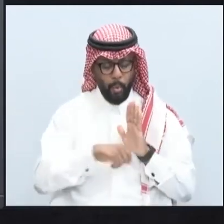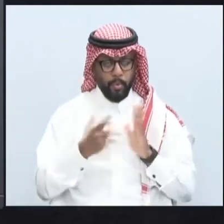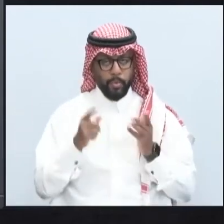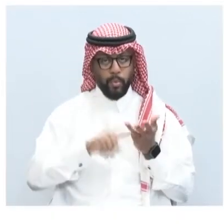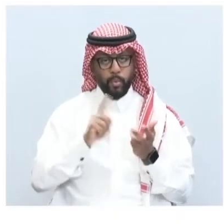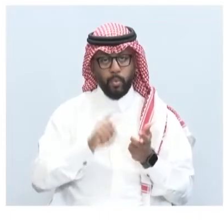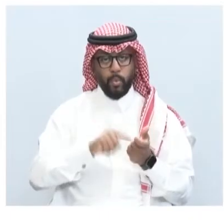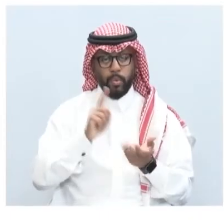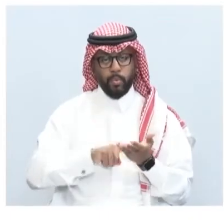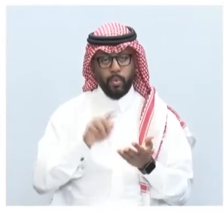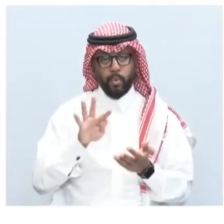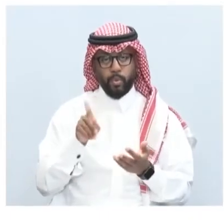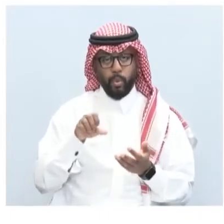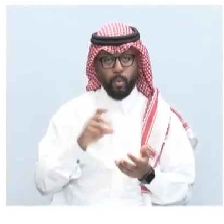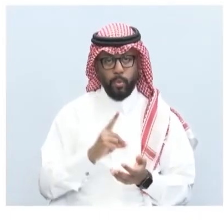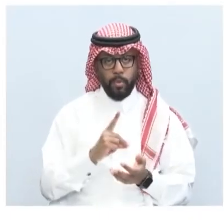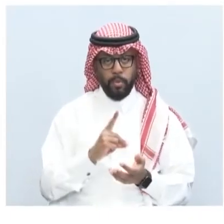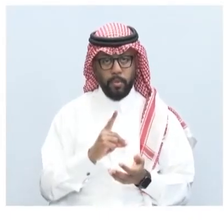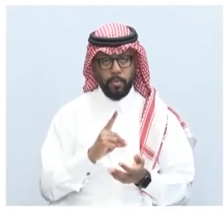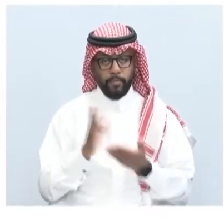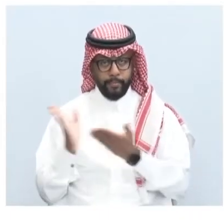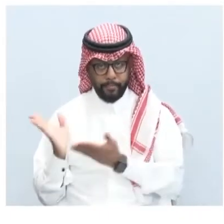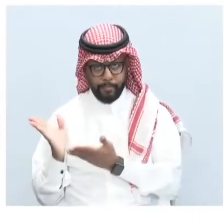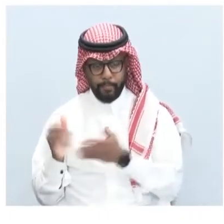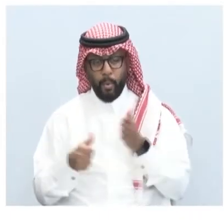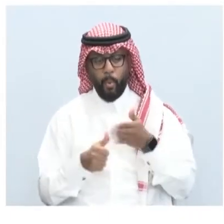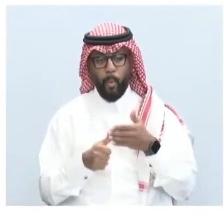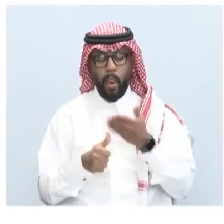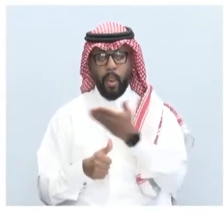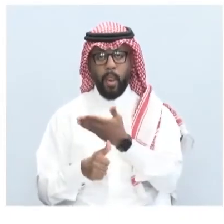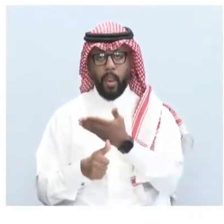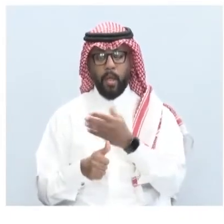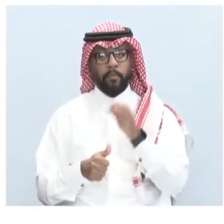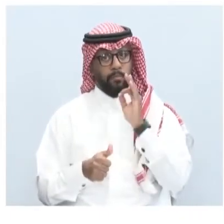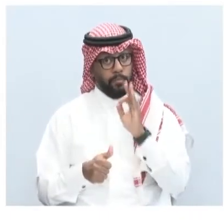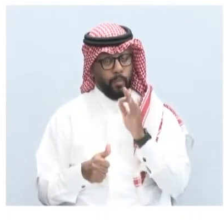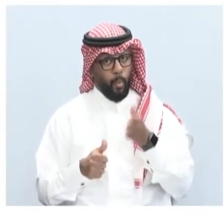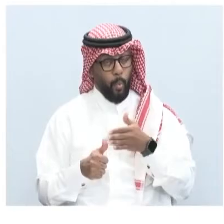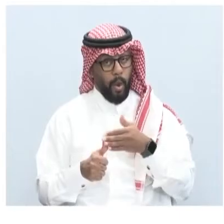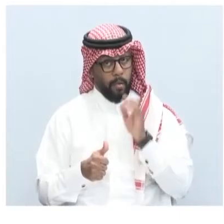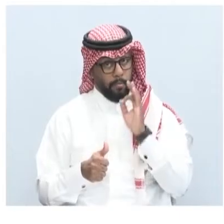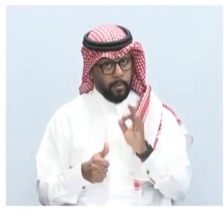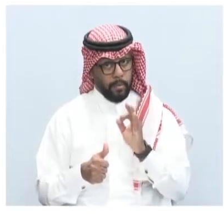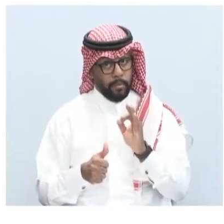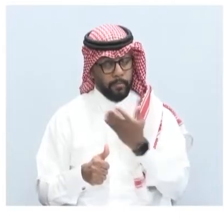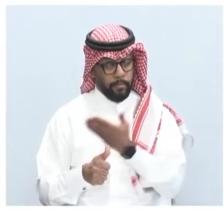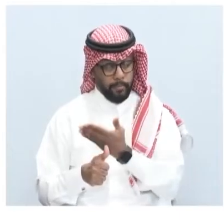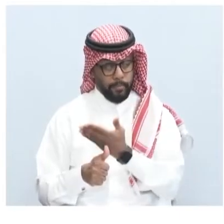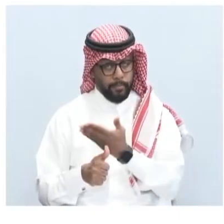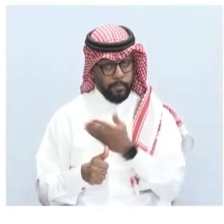الخف والجوف اول هذه الشروط ان يكون لبسهما